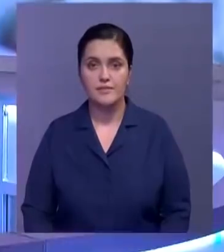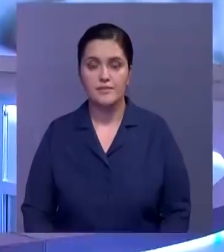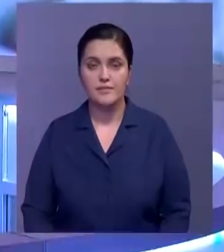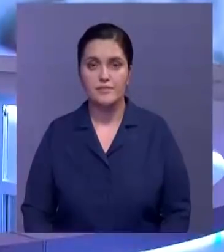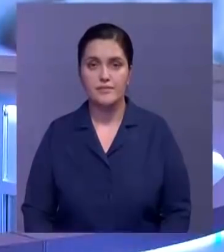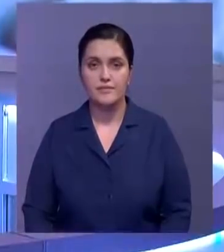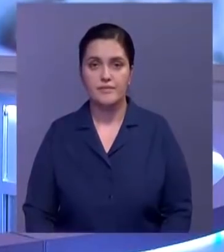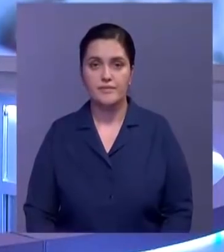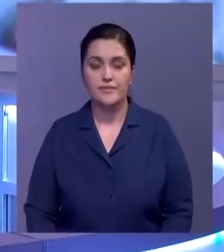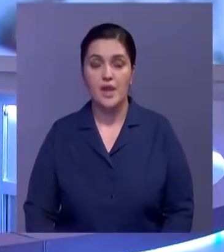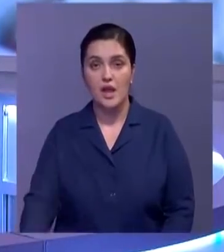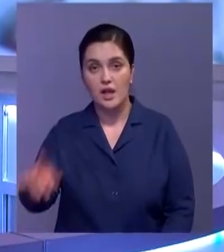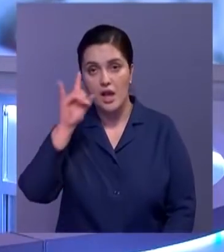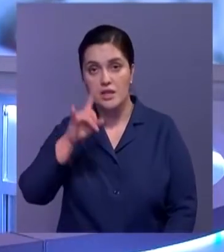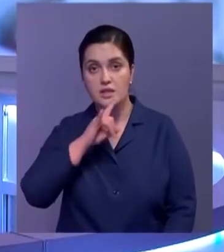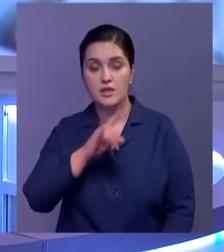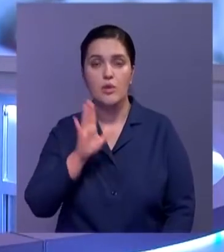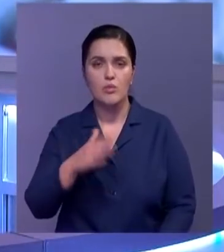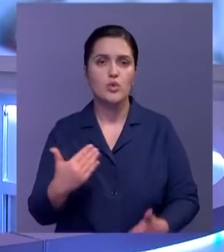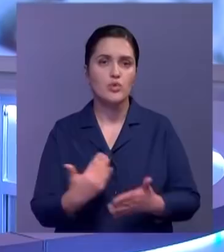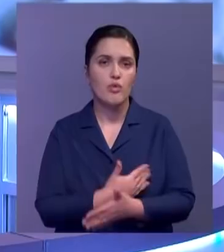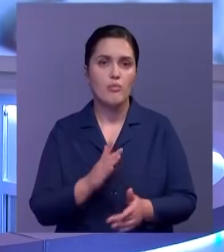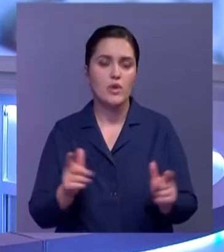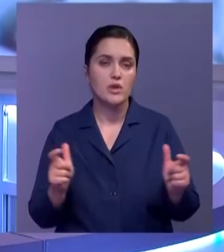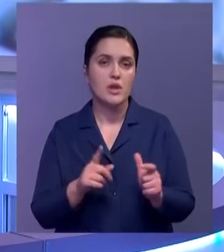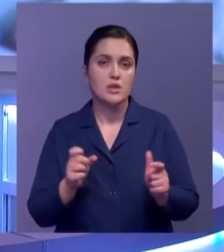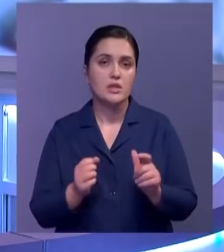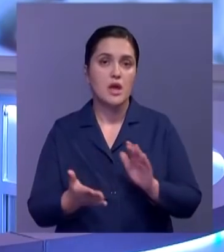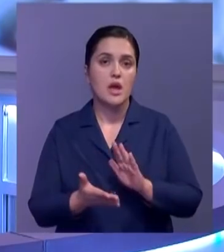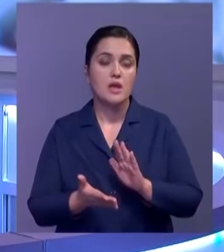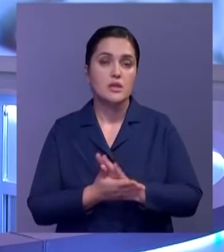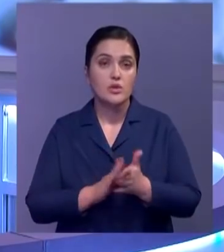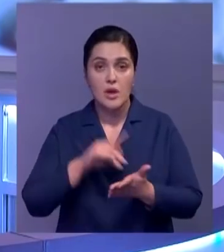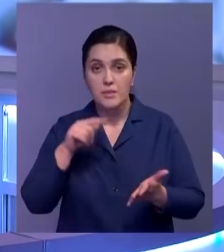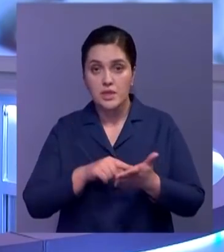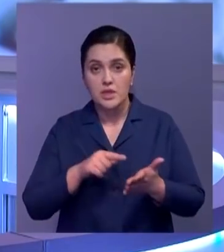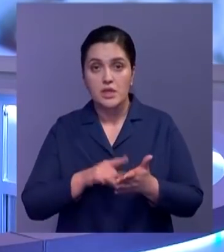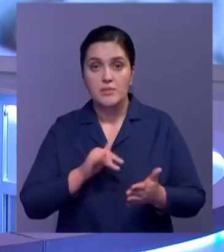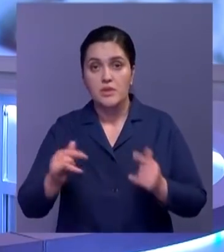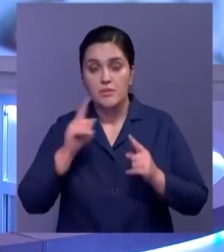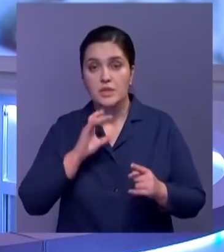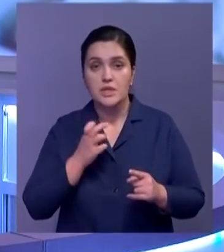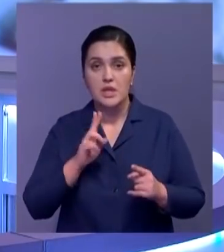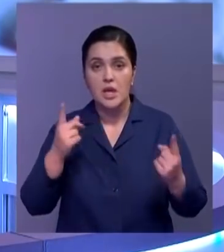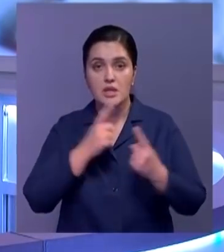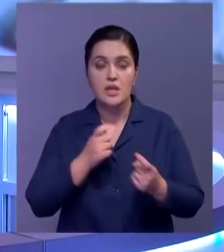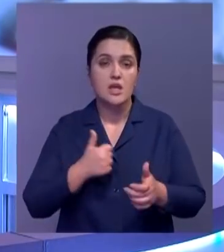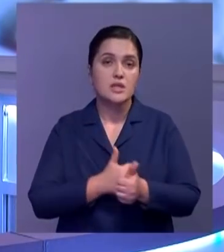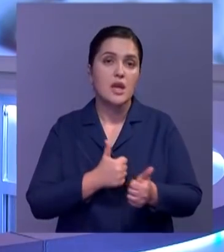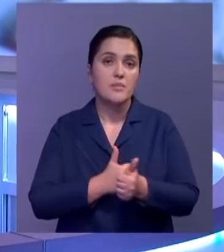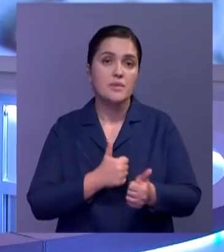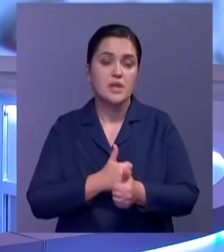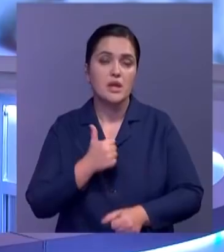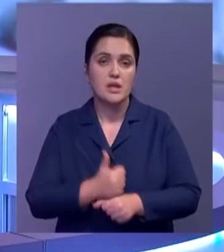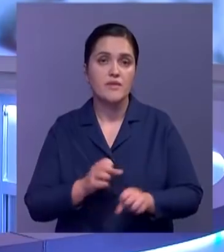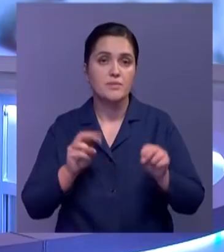COVID-19. В регионах Казахстана могут ввести новые ограничения из-за ситуации с птичьим гриппом. Об этом сегодня на брифинге в СЦК заявила заместитель главы